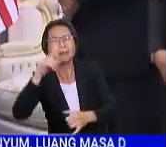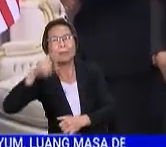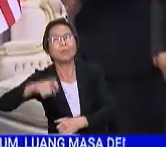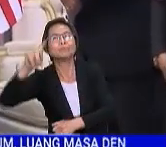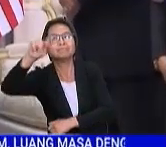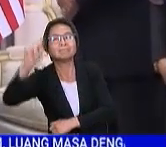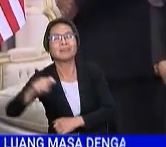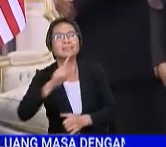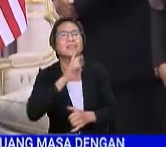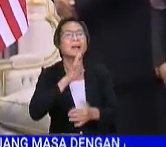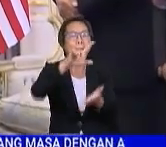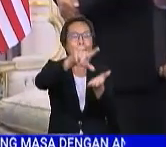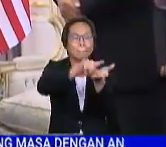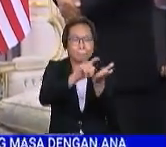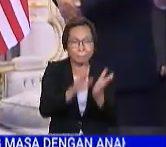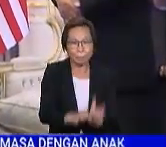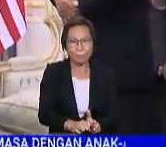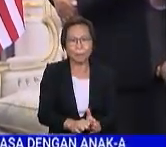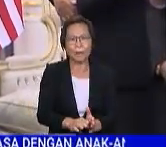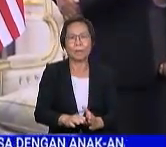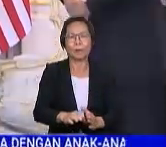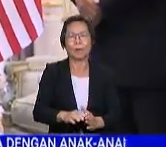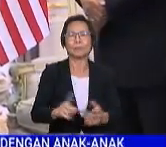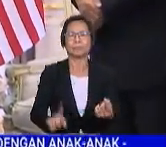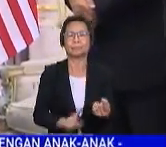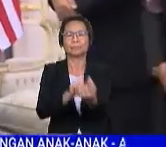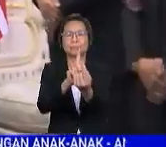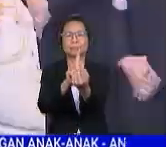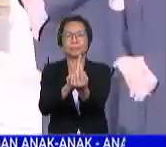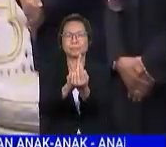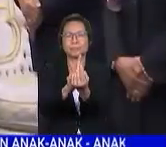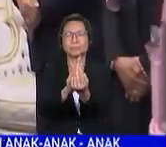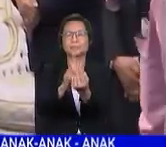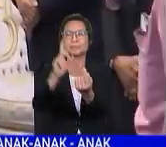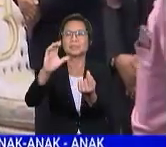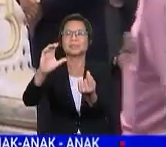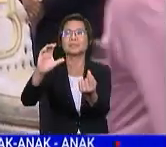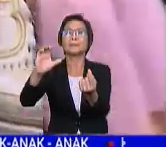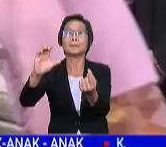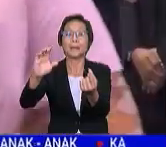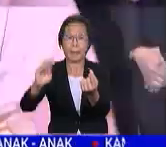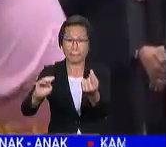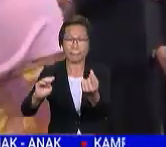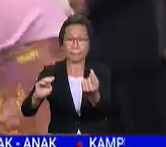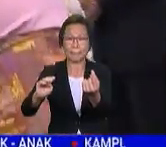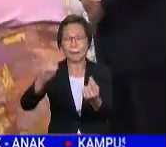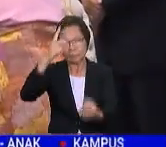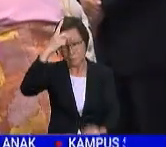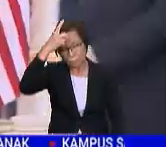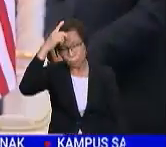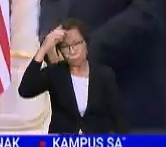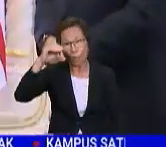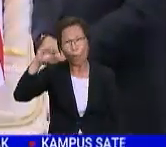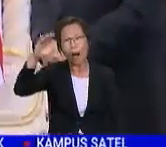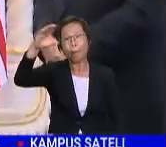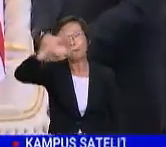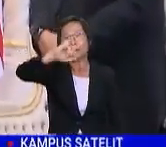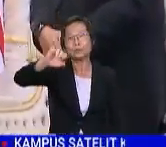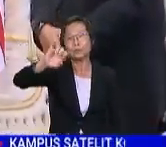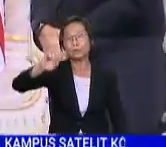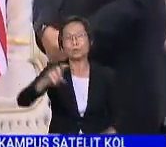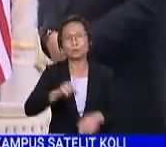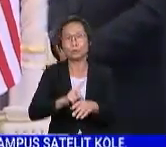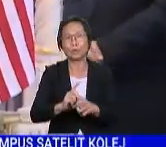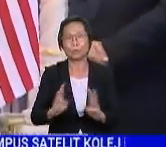Beliau bercakap kepada media selepas membuat pertemuan dengan Ketua Menteri Sarawak Datuk Patinggi Abang Johari Tong Upeng di